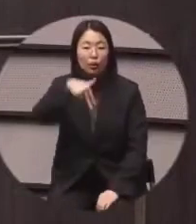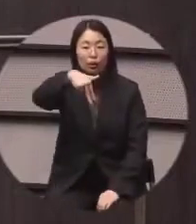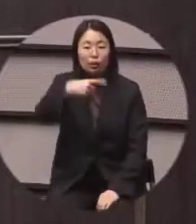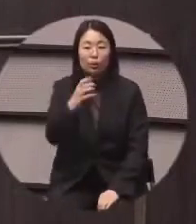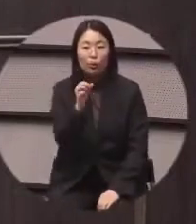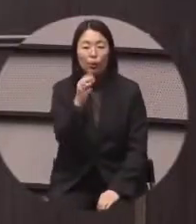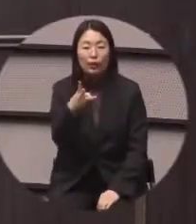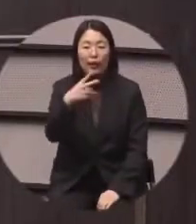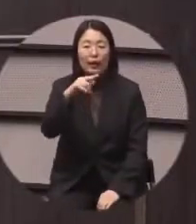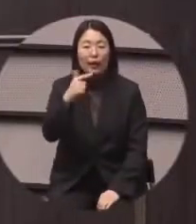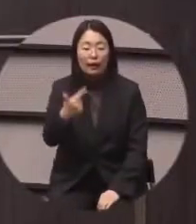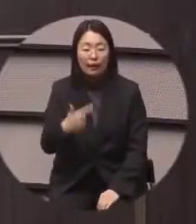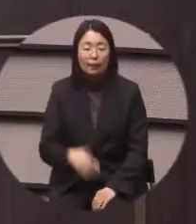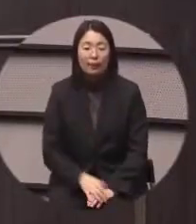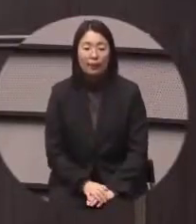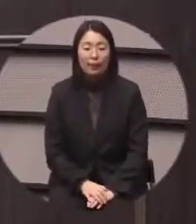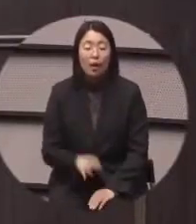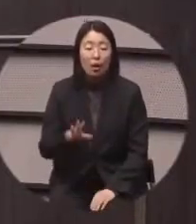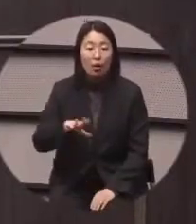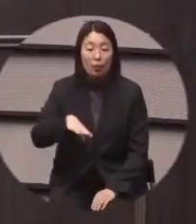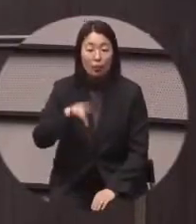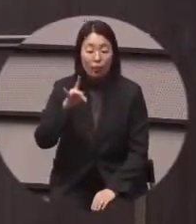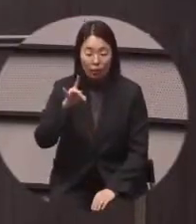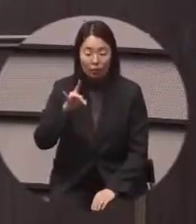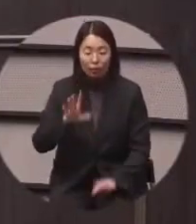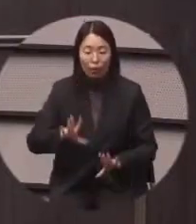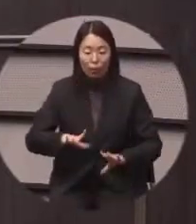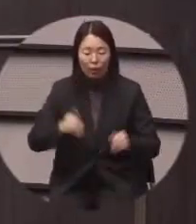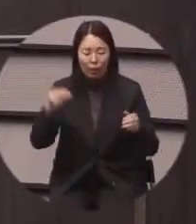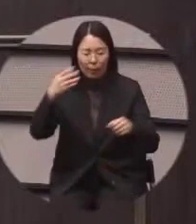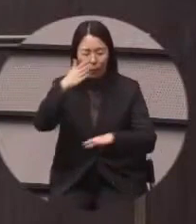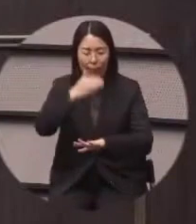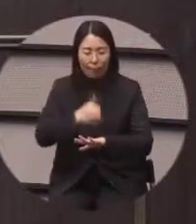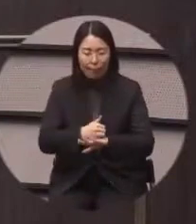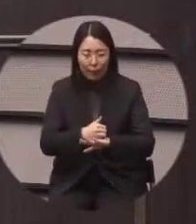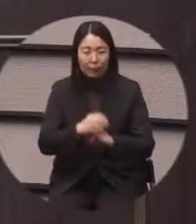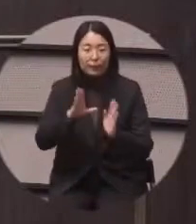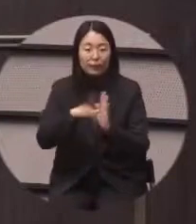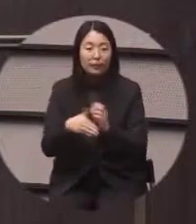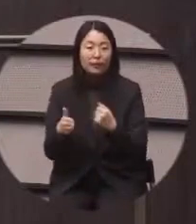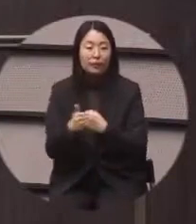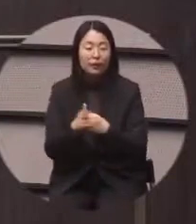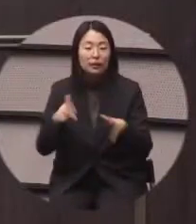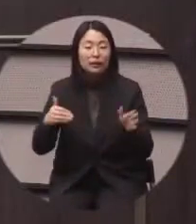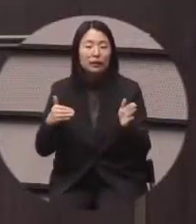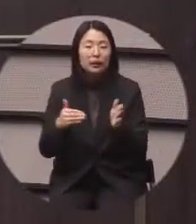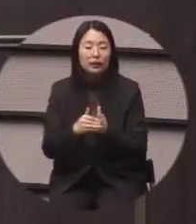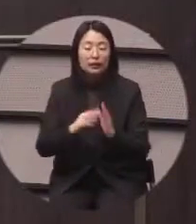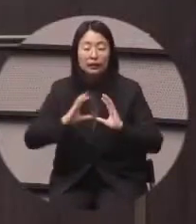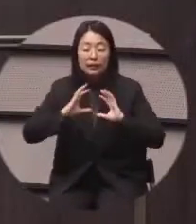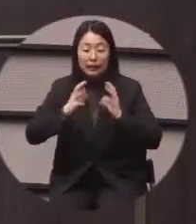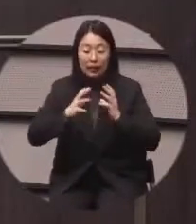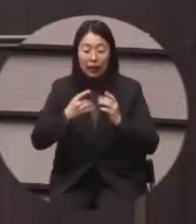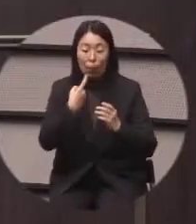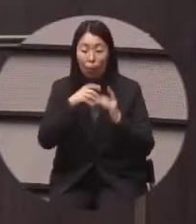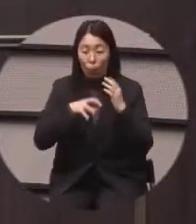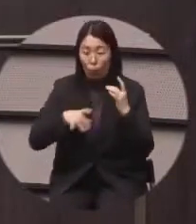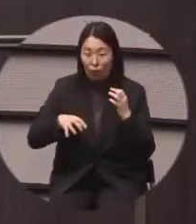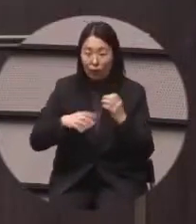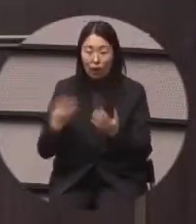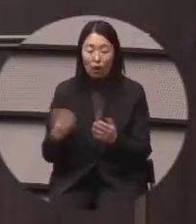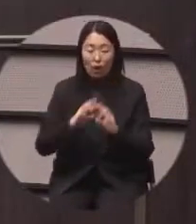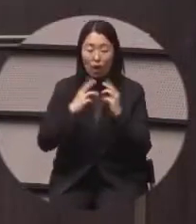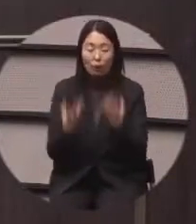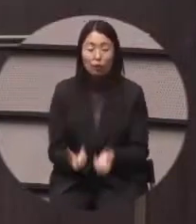조예란입니다. 먼저 개면년 한 해를 마무리하는 시기로서 그간 세계 가나 컨퍼런스 유치,